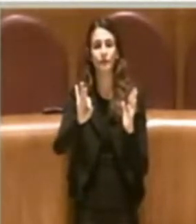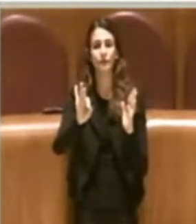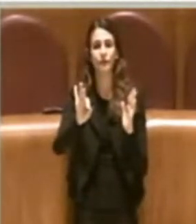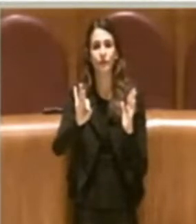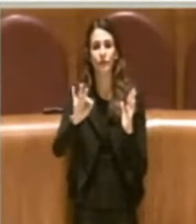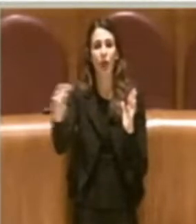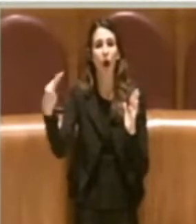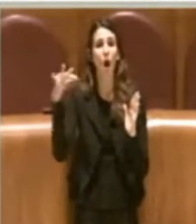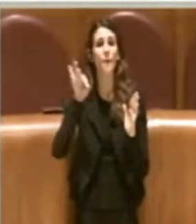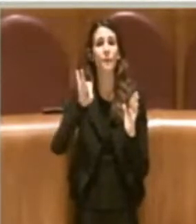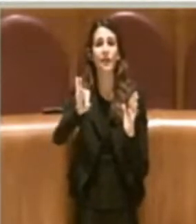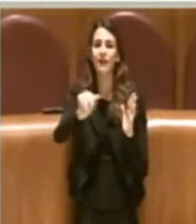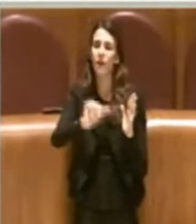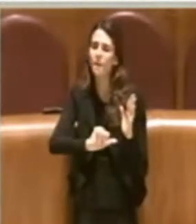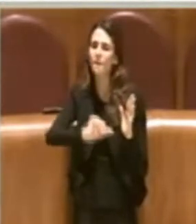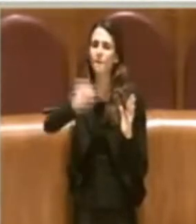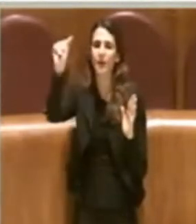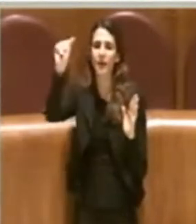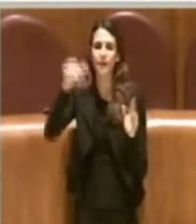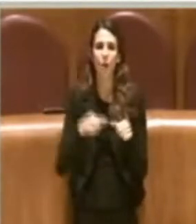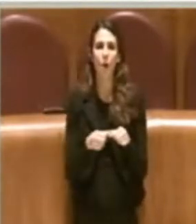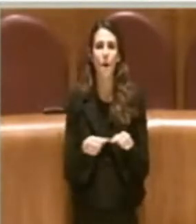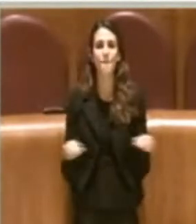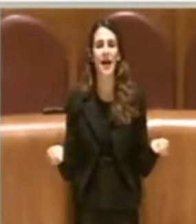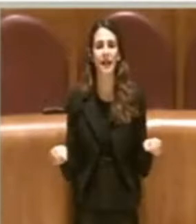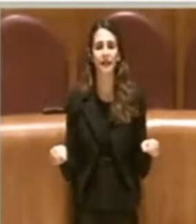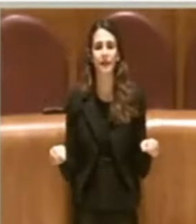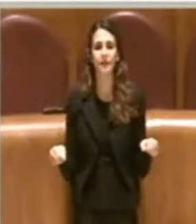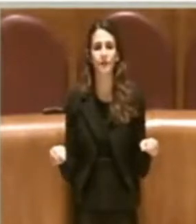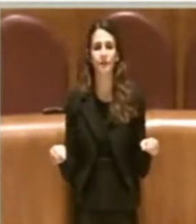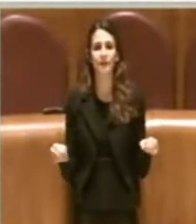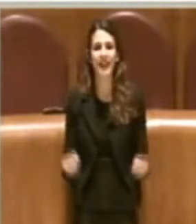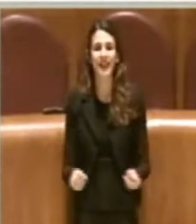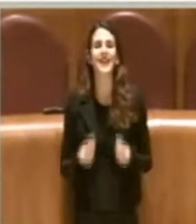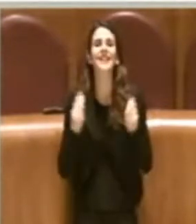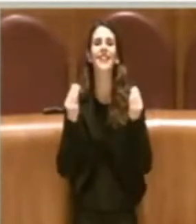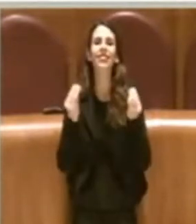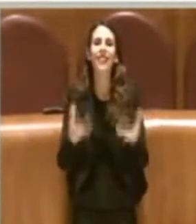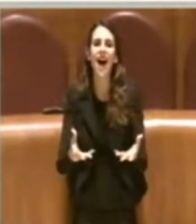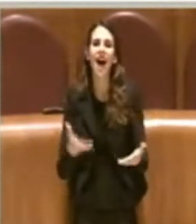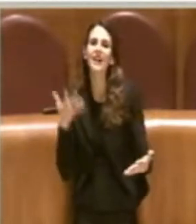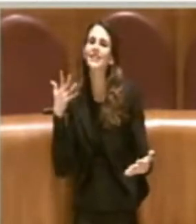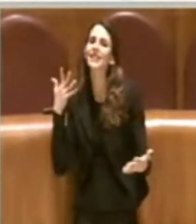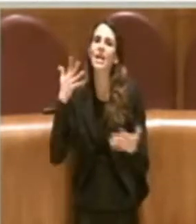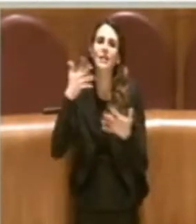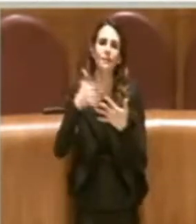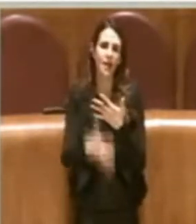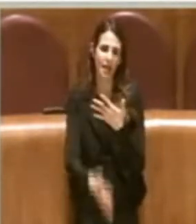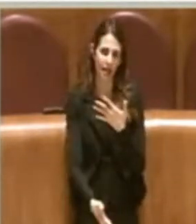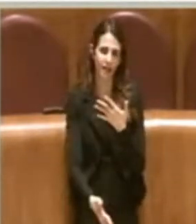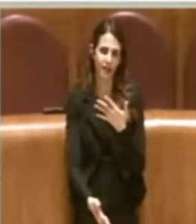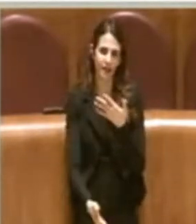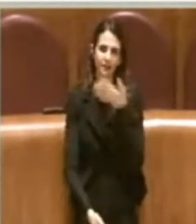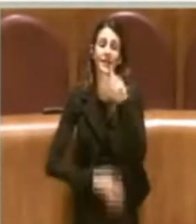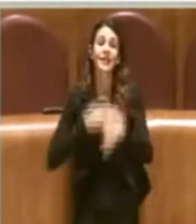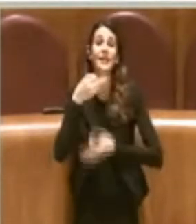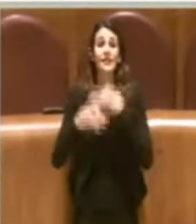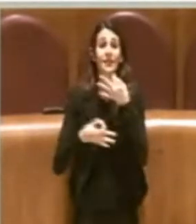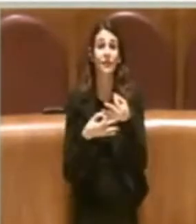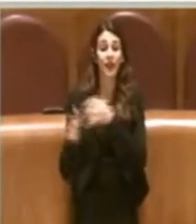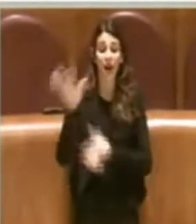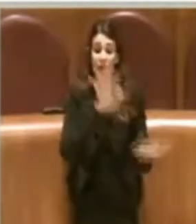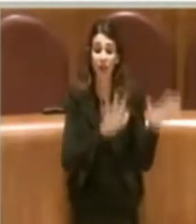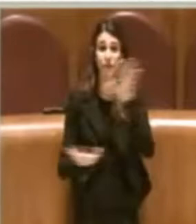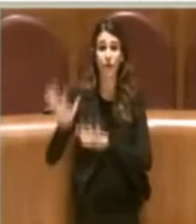principale, per noi fondamentale, è quello di dare massima trasparenza a queste informazioni,